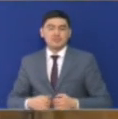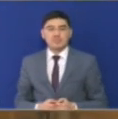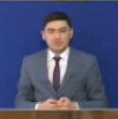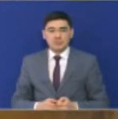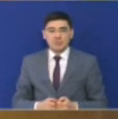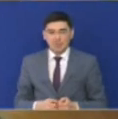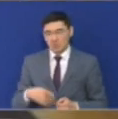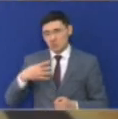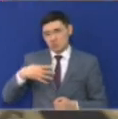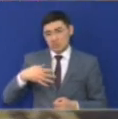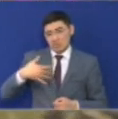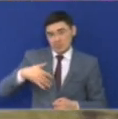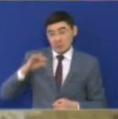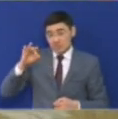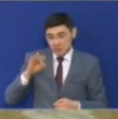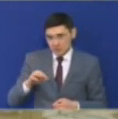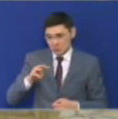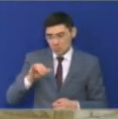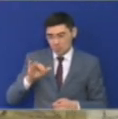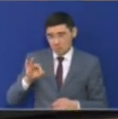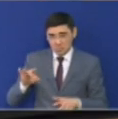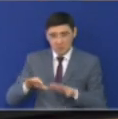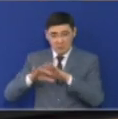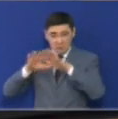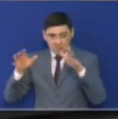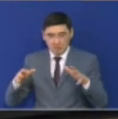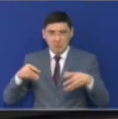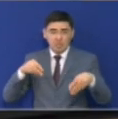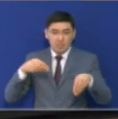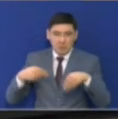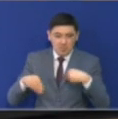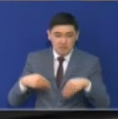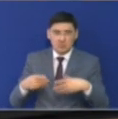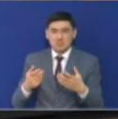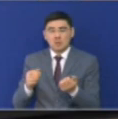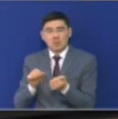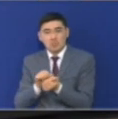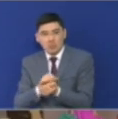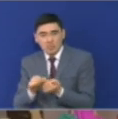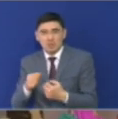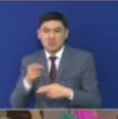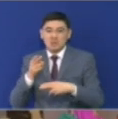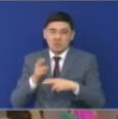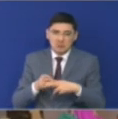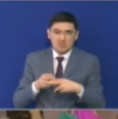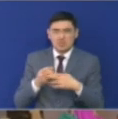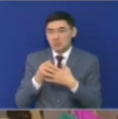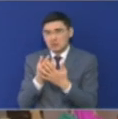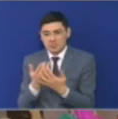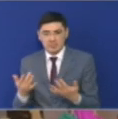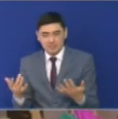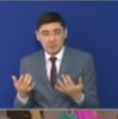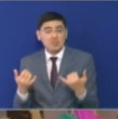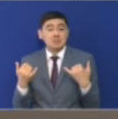на 40-50% состоит из ценнейшего сырья – пластика, стекла, бумаги, металла. Поэтому важная экологическая задача современного общества